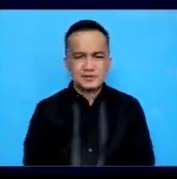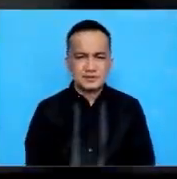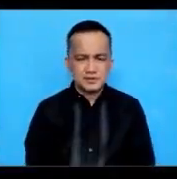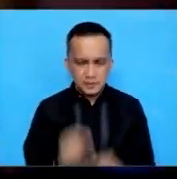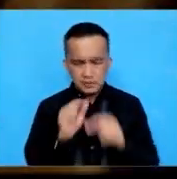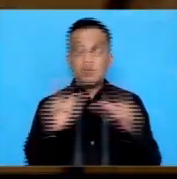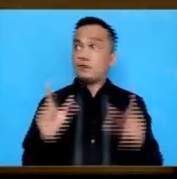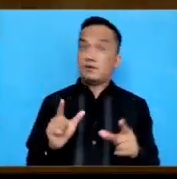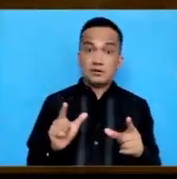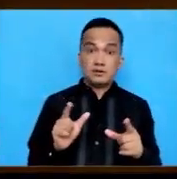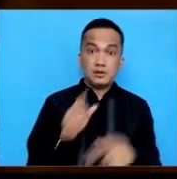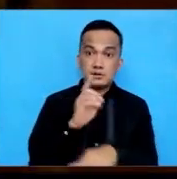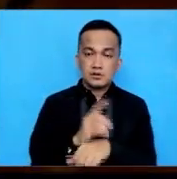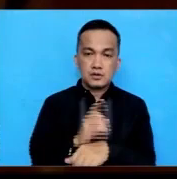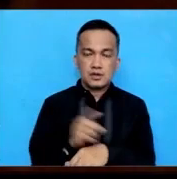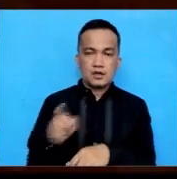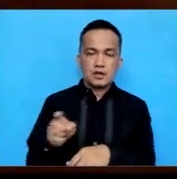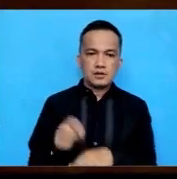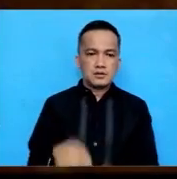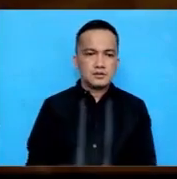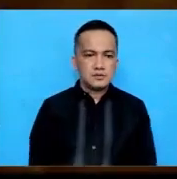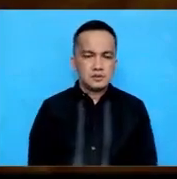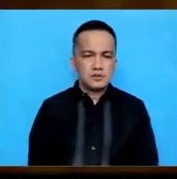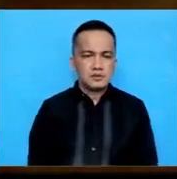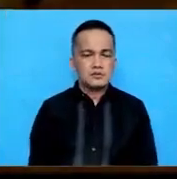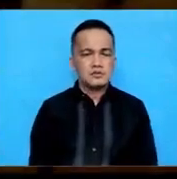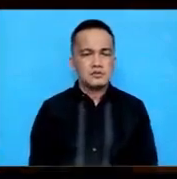ang mga naka-duty ng...